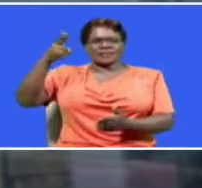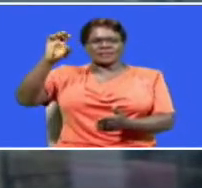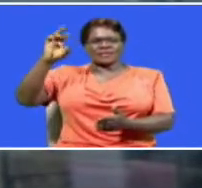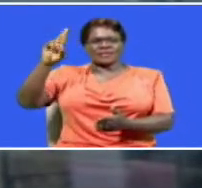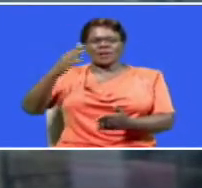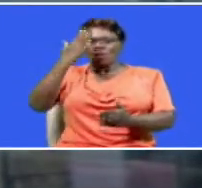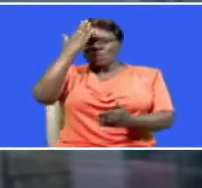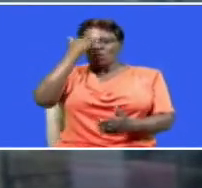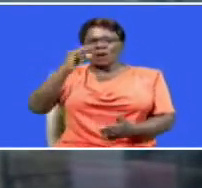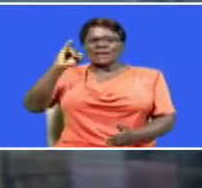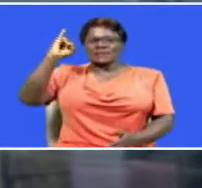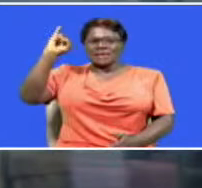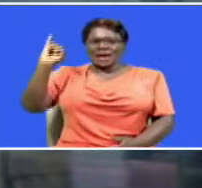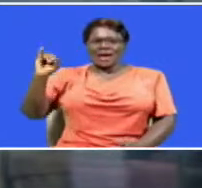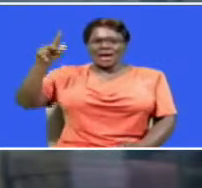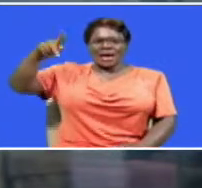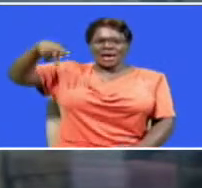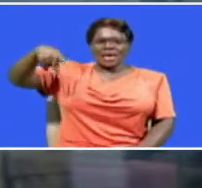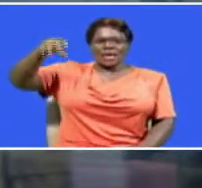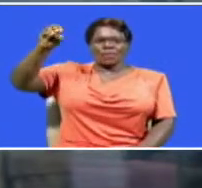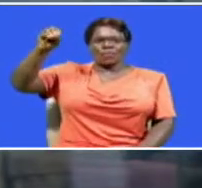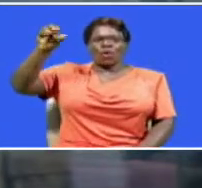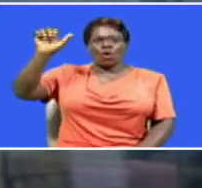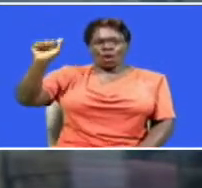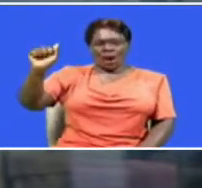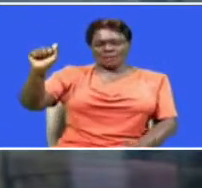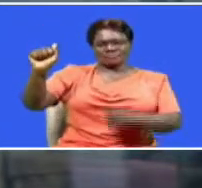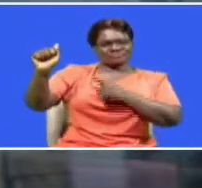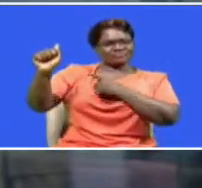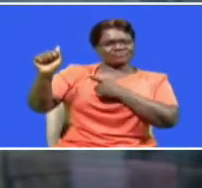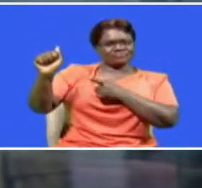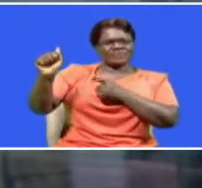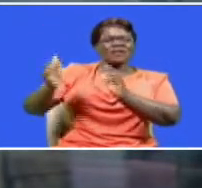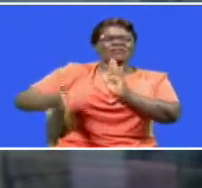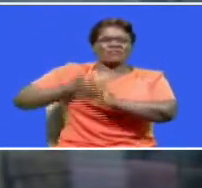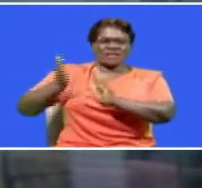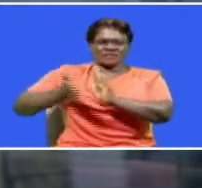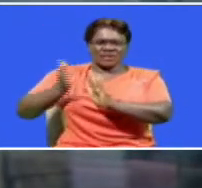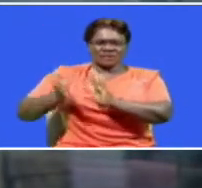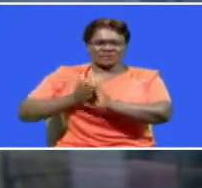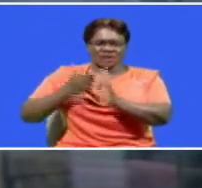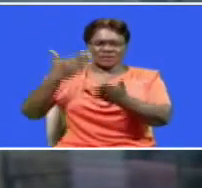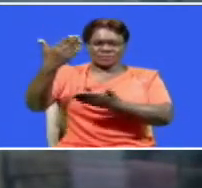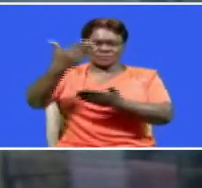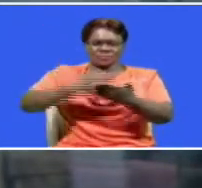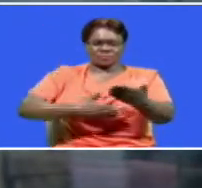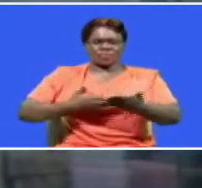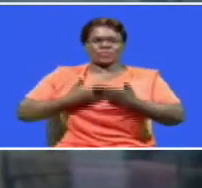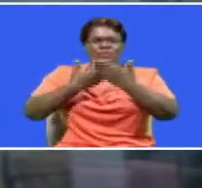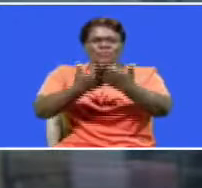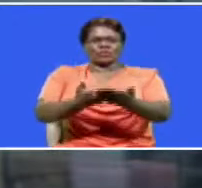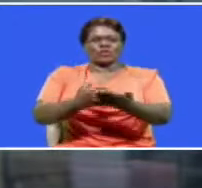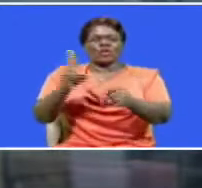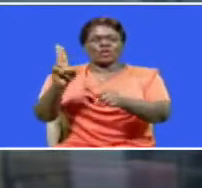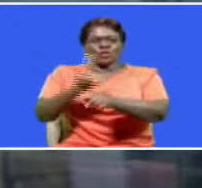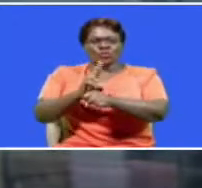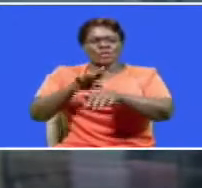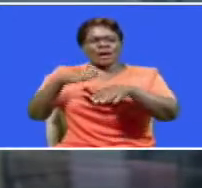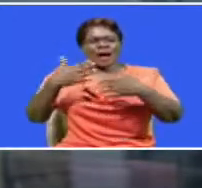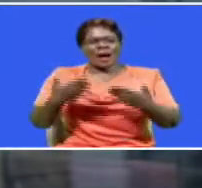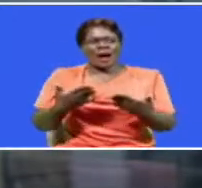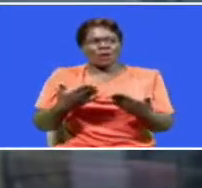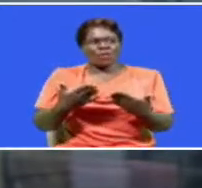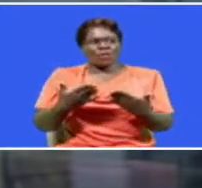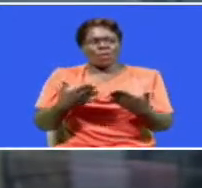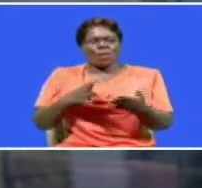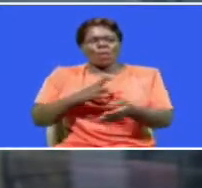limeitaka mamlaka ya kutathmini utendakazi wa maafisa wa polisi ya IPOA kuharakisha na kutoa taarifa ya uchunguzi wake kuhusiana na utumizi